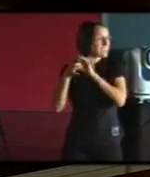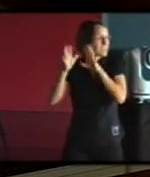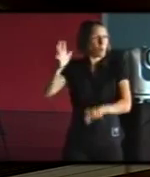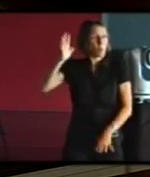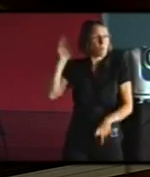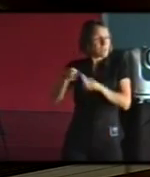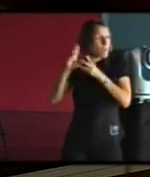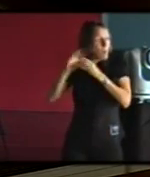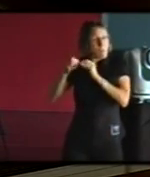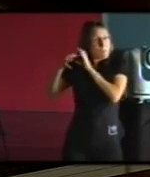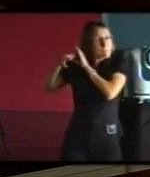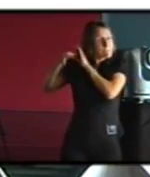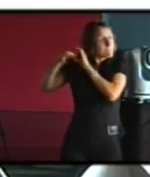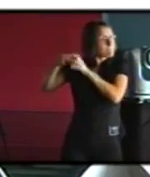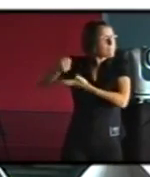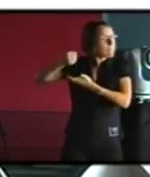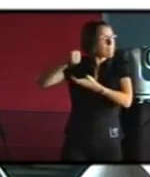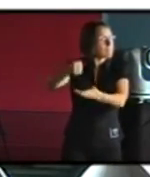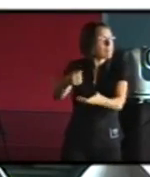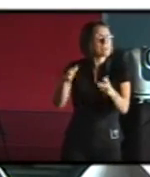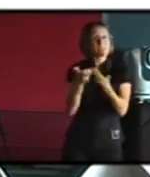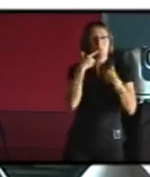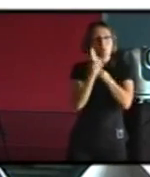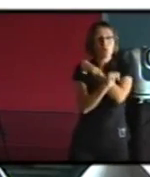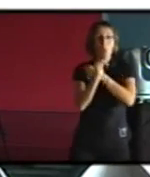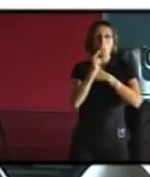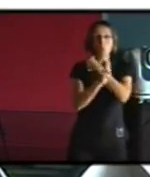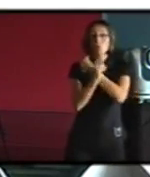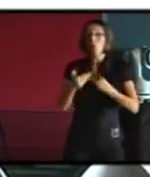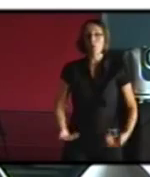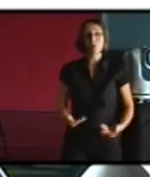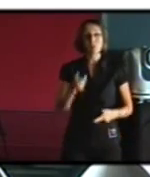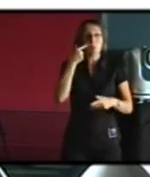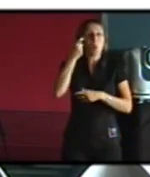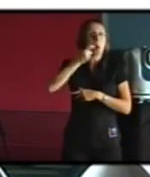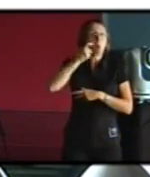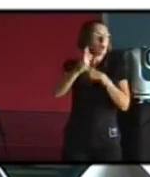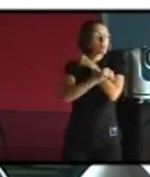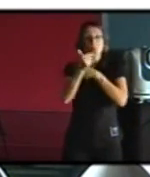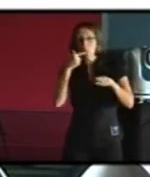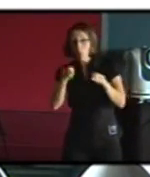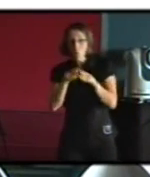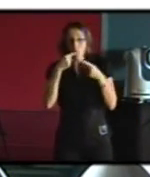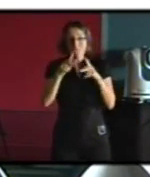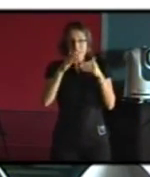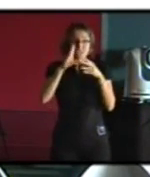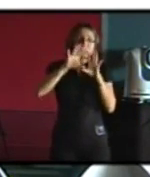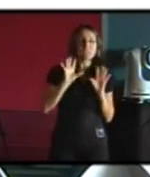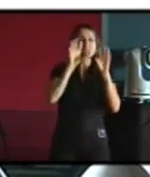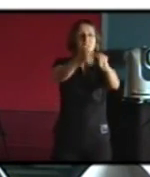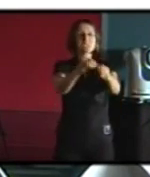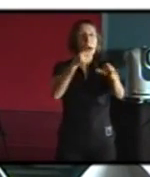c'est, pour les bureaux d'aujourd'hui, on va les construire encore plus loin pour respecter des échelles de